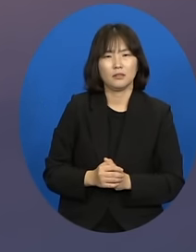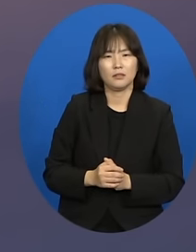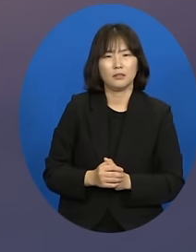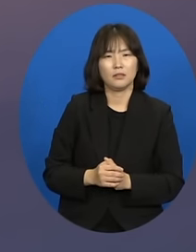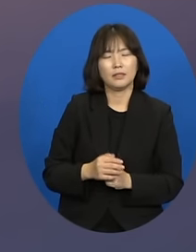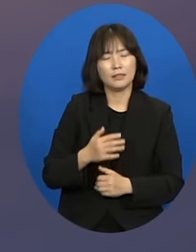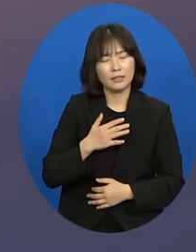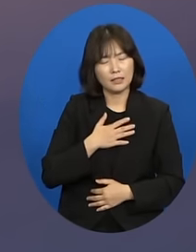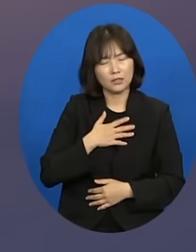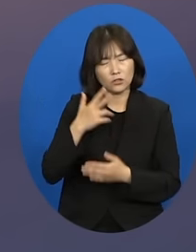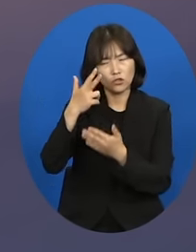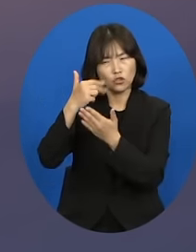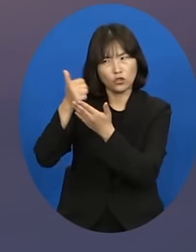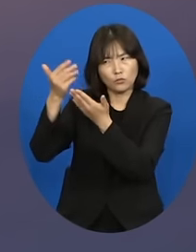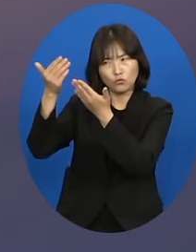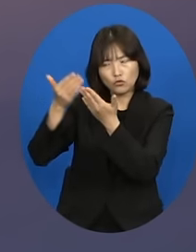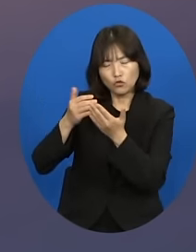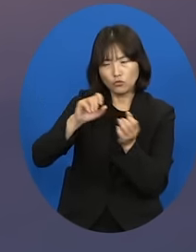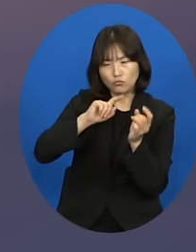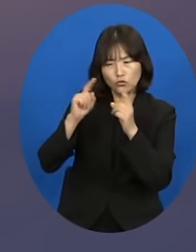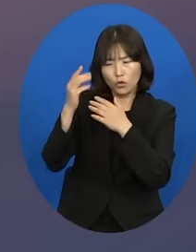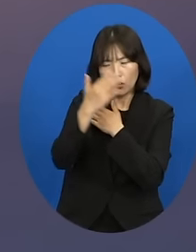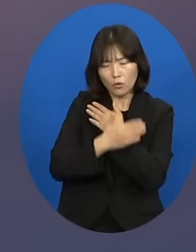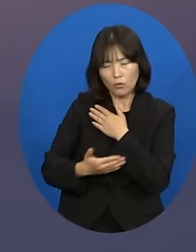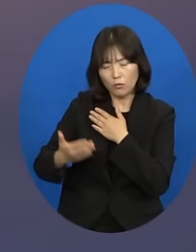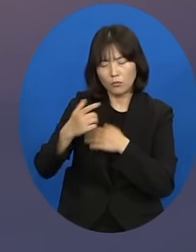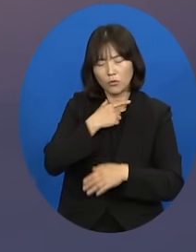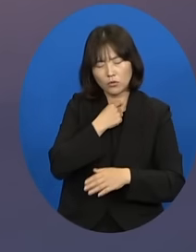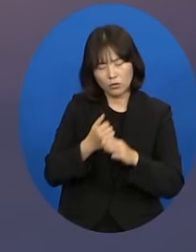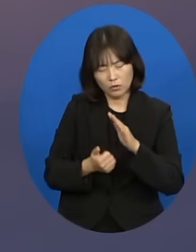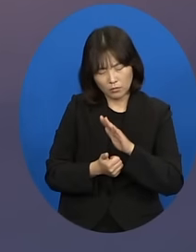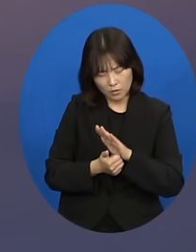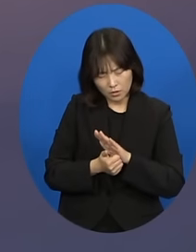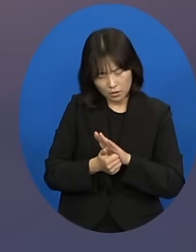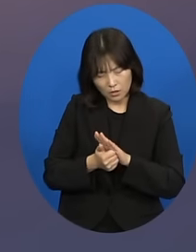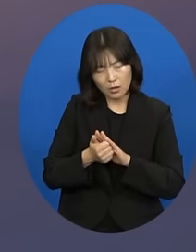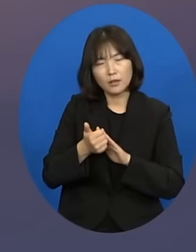나는 주님이 주실 부활의 몸을 소망합니다.